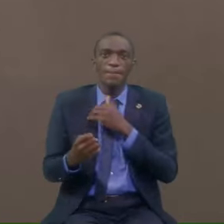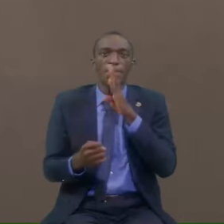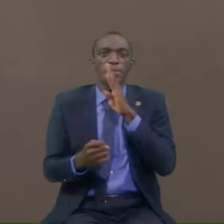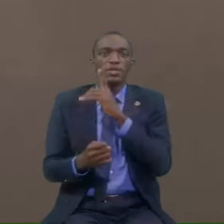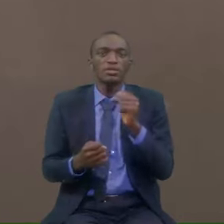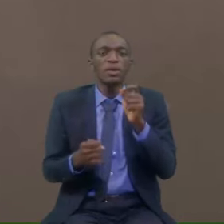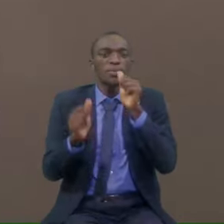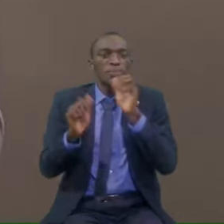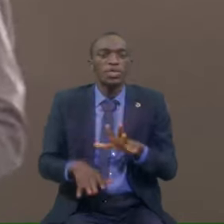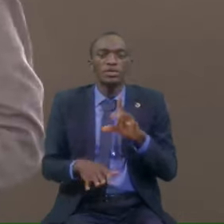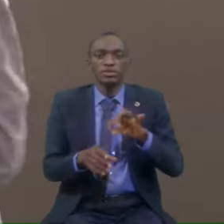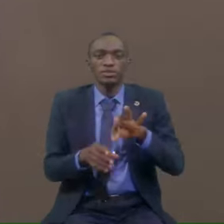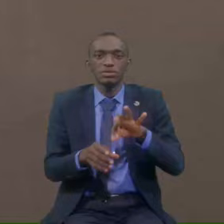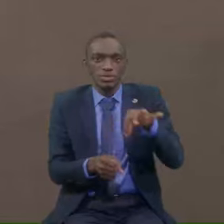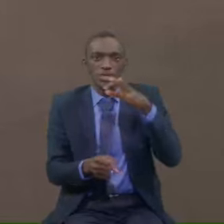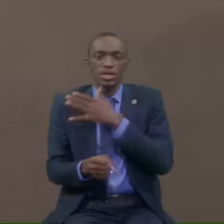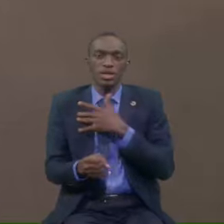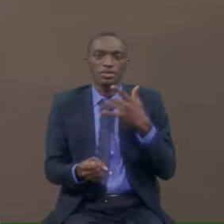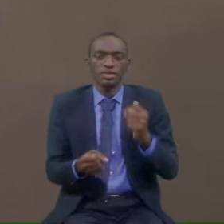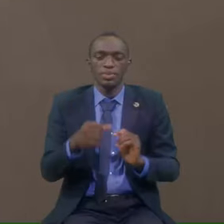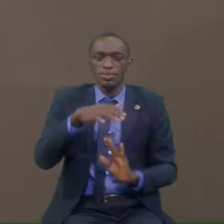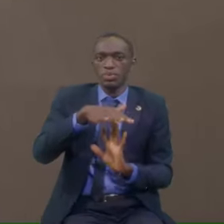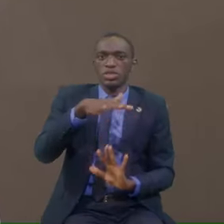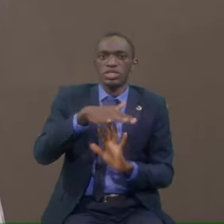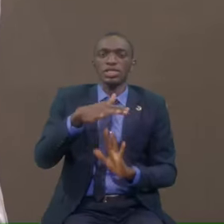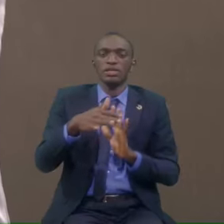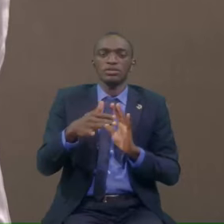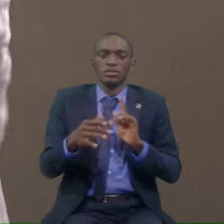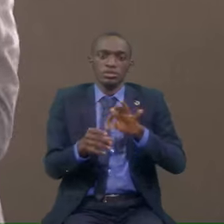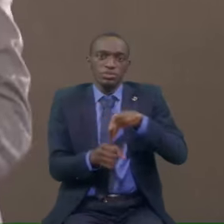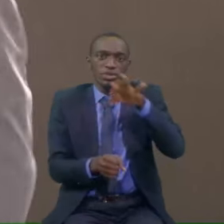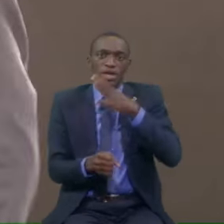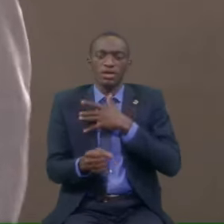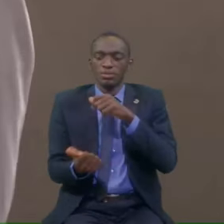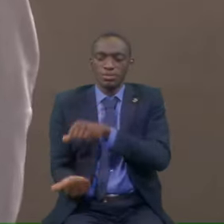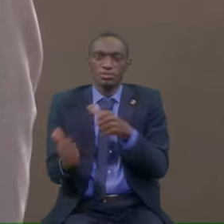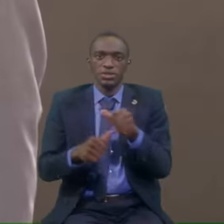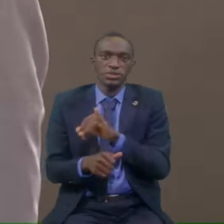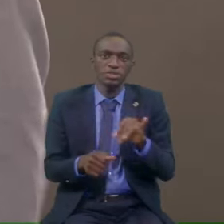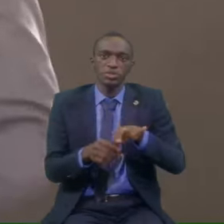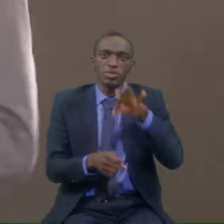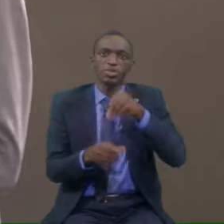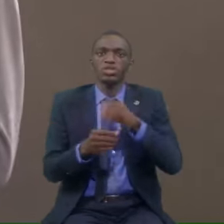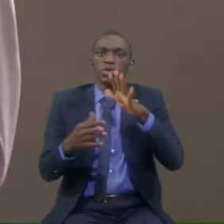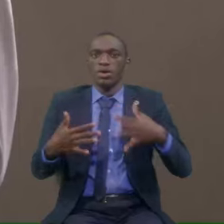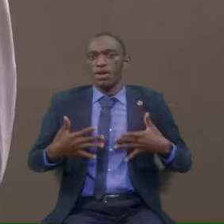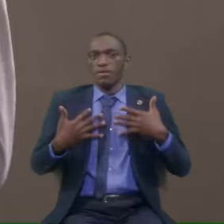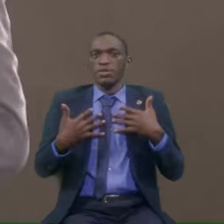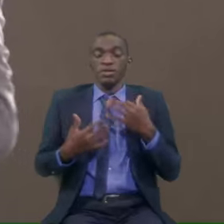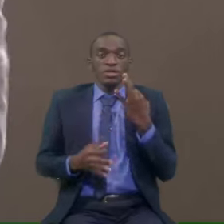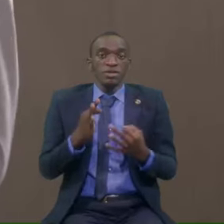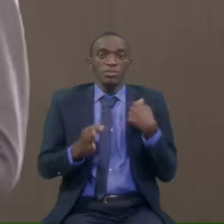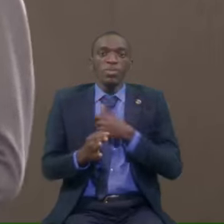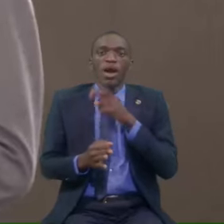qui brûle et l'esprit qui baptise dans ta vie? Et si nous le cherchons, si nous nous confions en